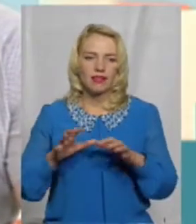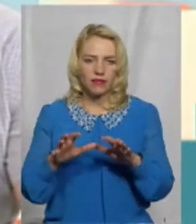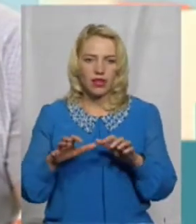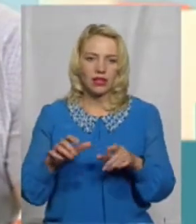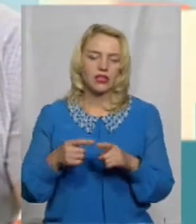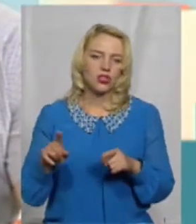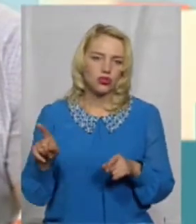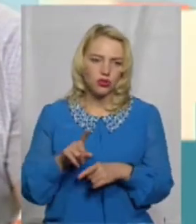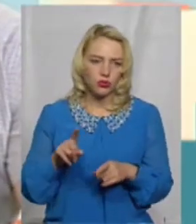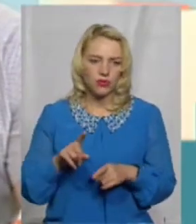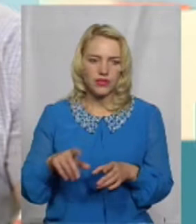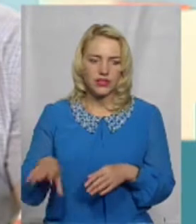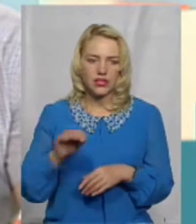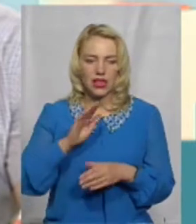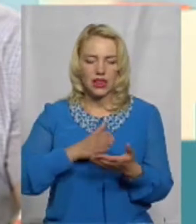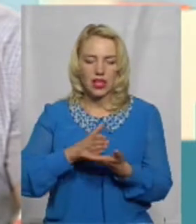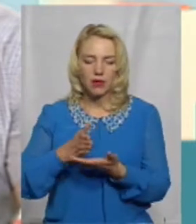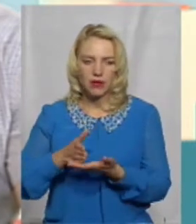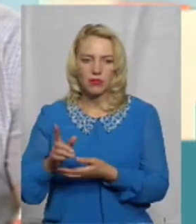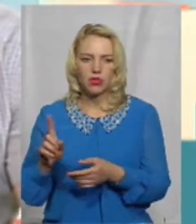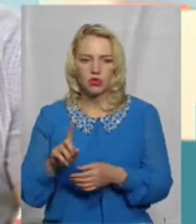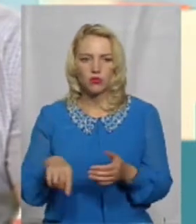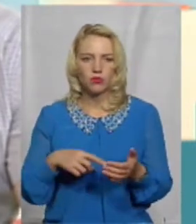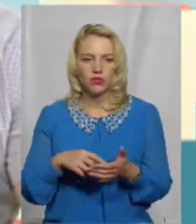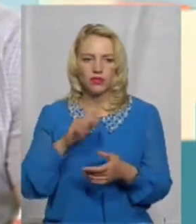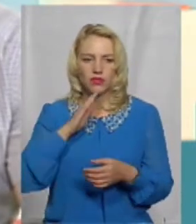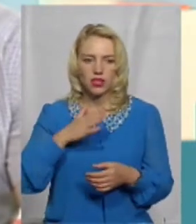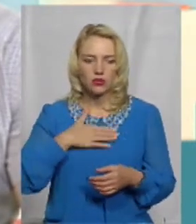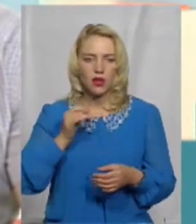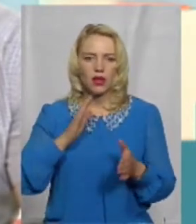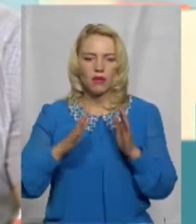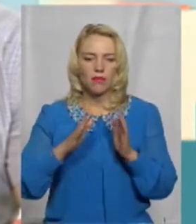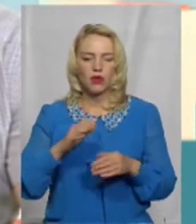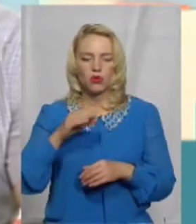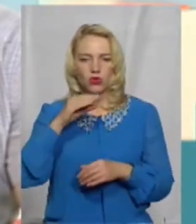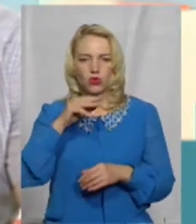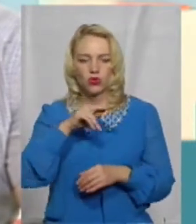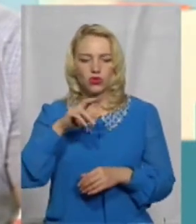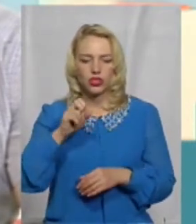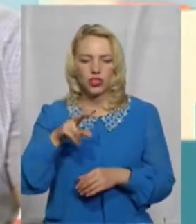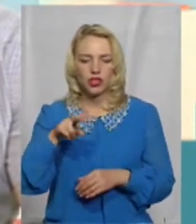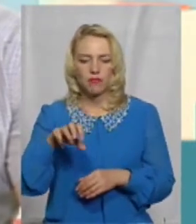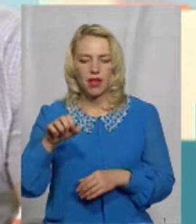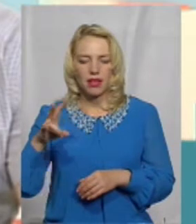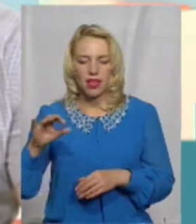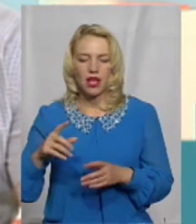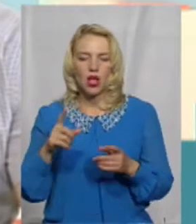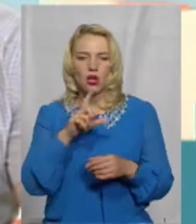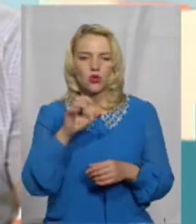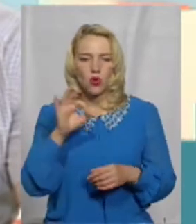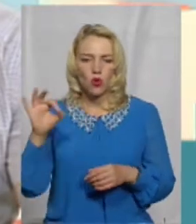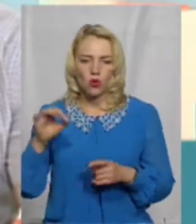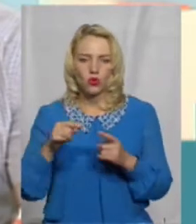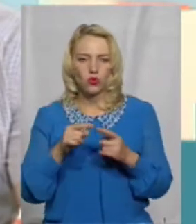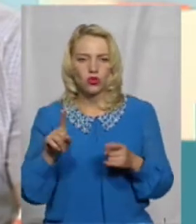скажімо, всі напрямки, щоб в місті нашому і парку Чекмана зоокуточок существував. З своєї сторони, ми будемо